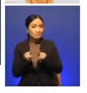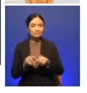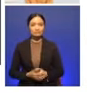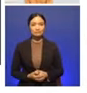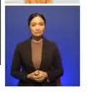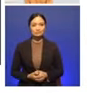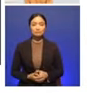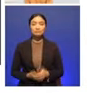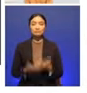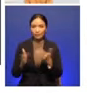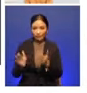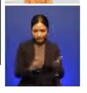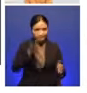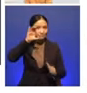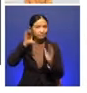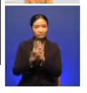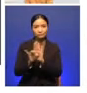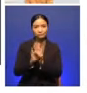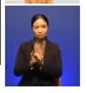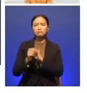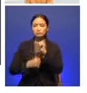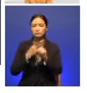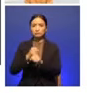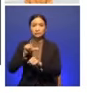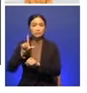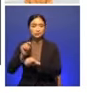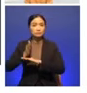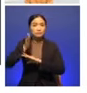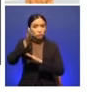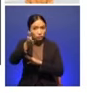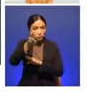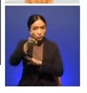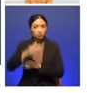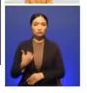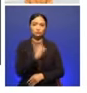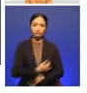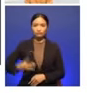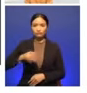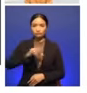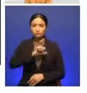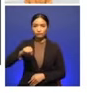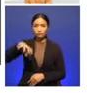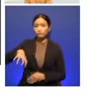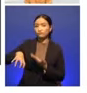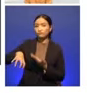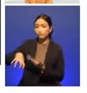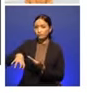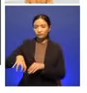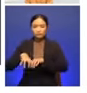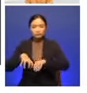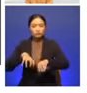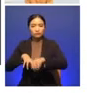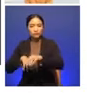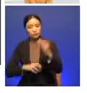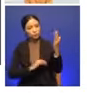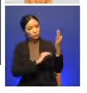ดผมเองตั้งคำถามถึง20ปีข้างหน้าของสสส.มีตัวแทนภาพหน่วยงานสาธารณสุขและชุมช